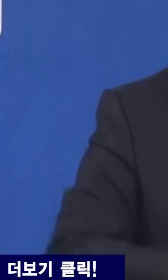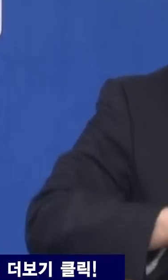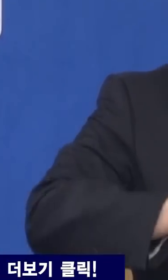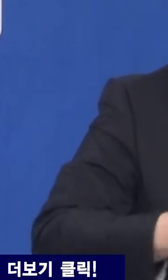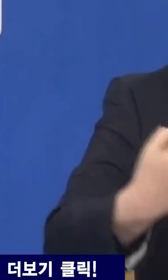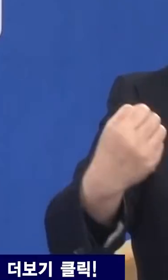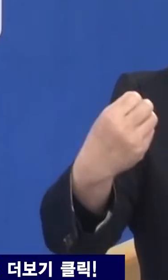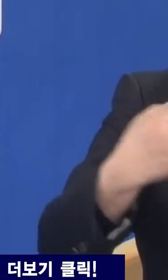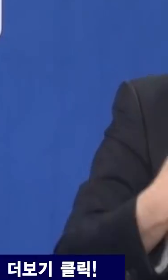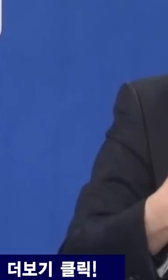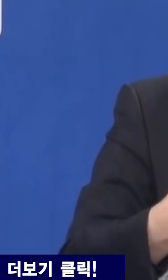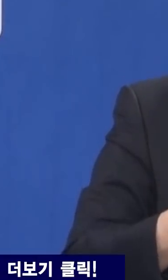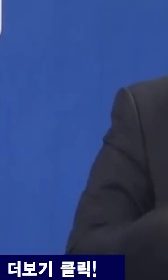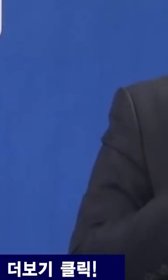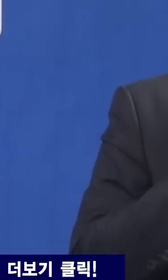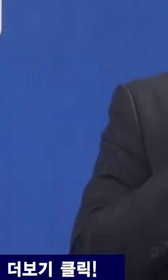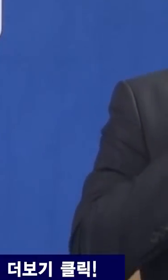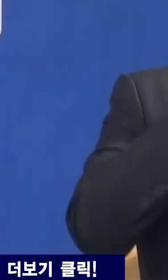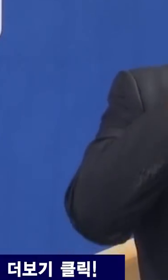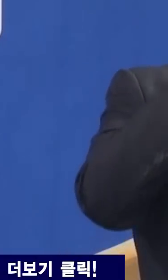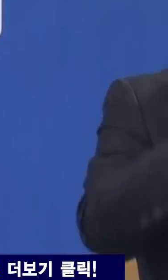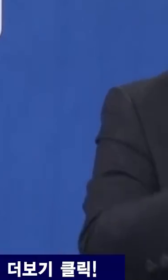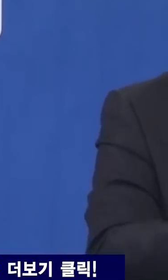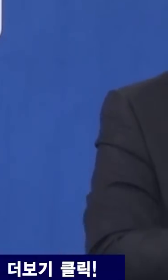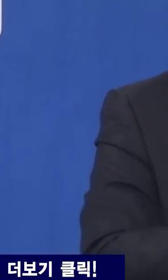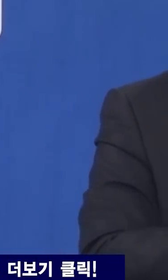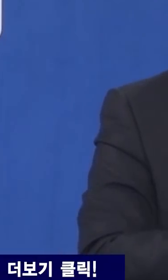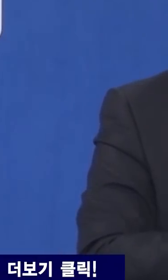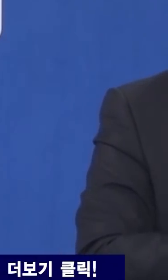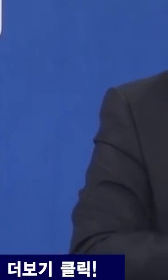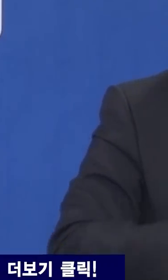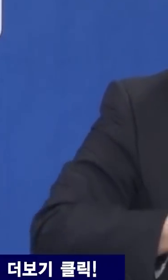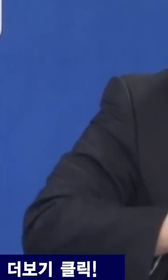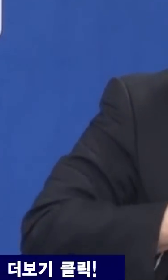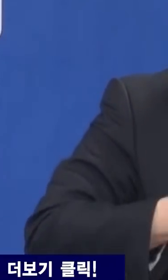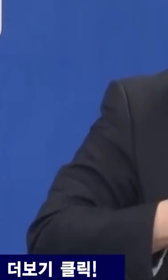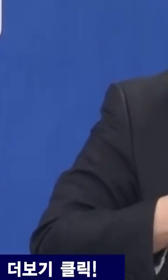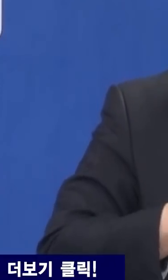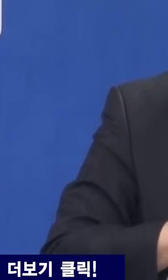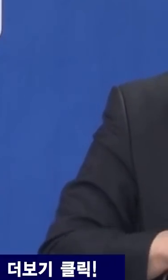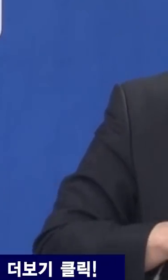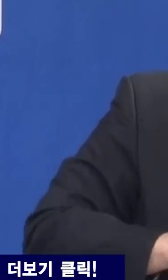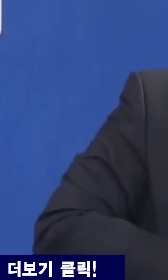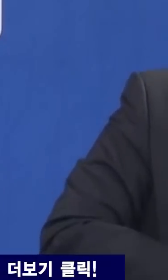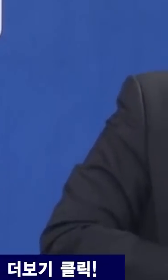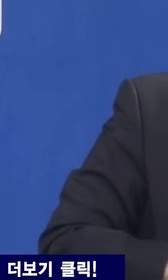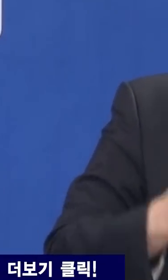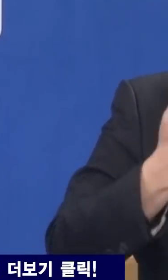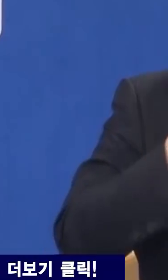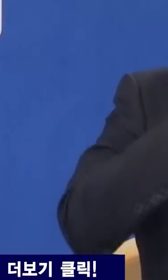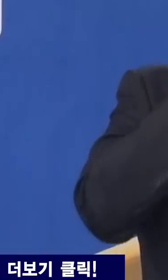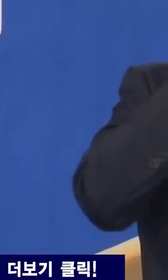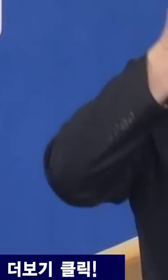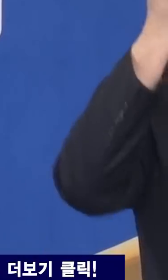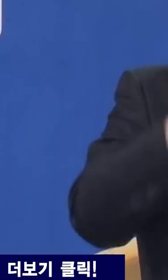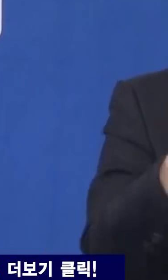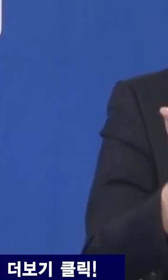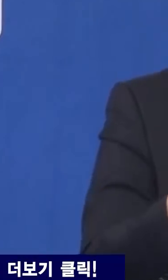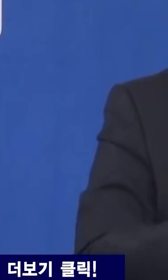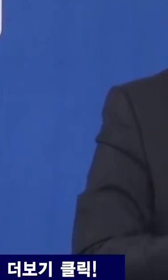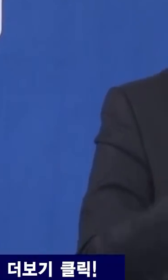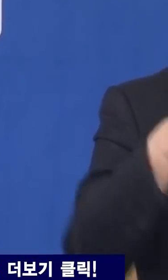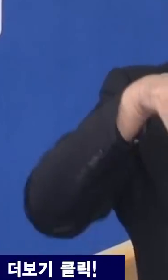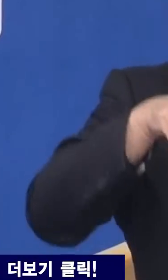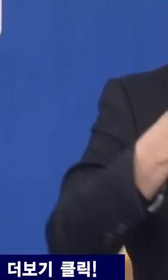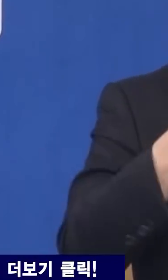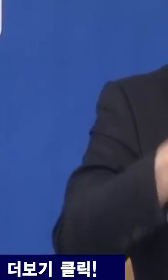억지 주장으로 안간힘을 쓰는 걸 보니 도둑이 재발저린다는 옛말이 하나도 틀리지 않았습니다.